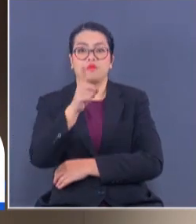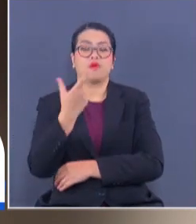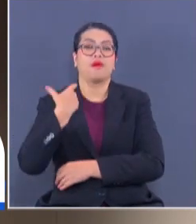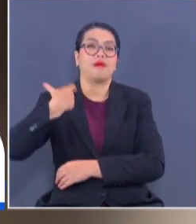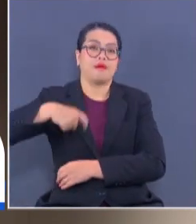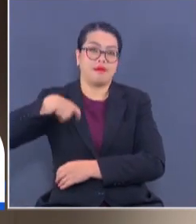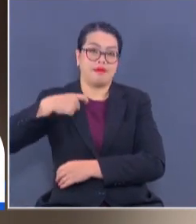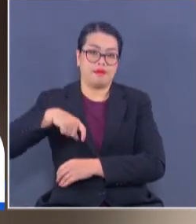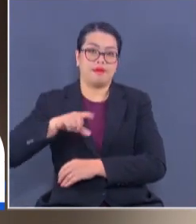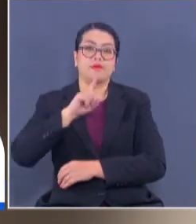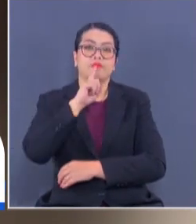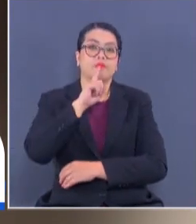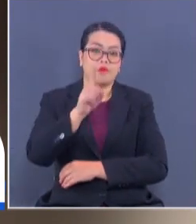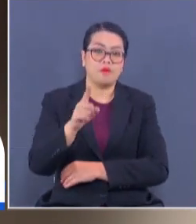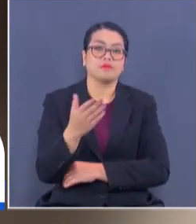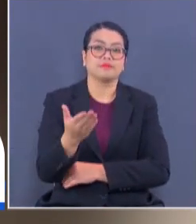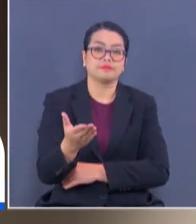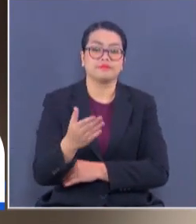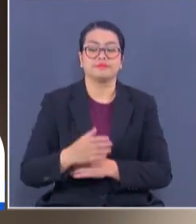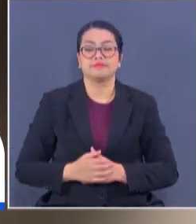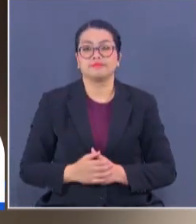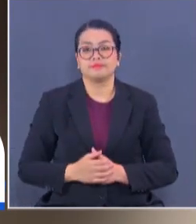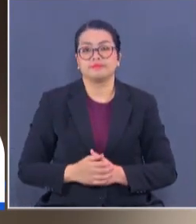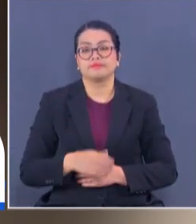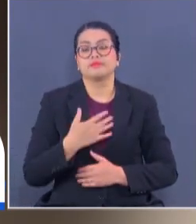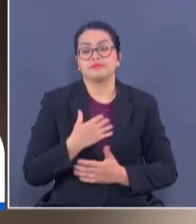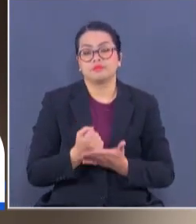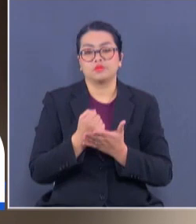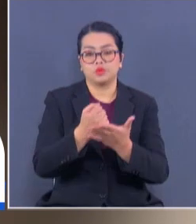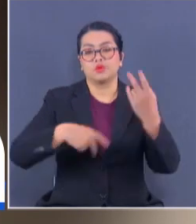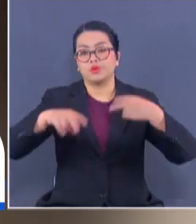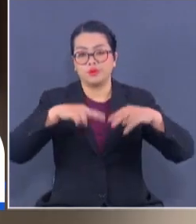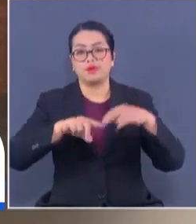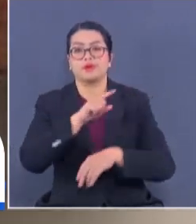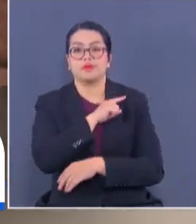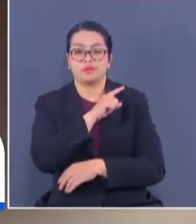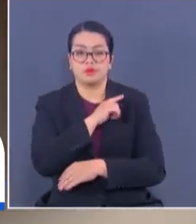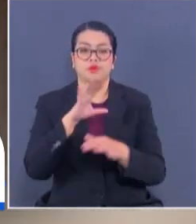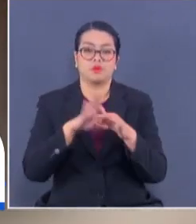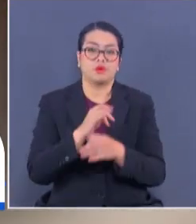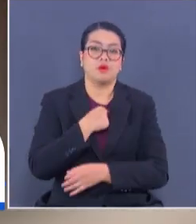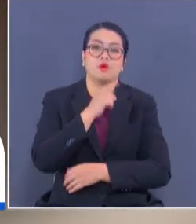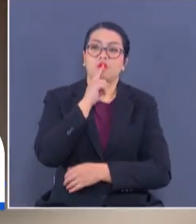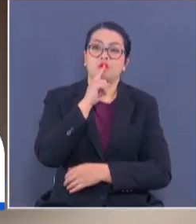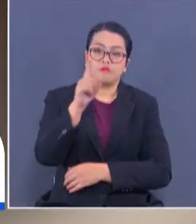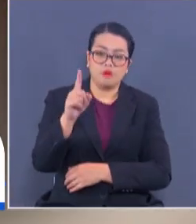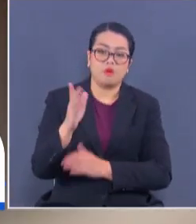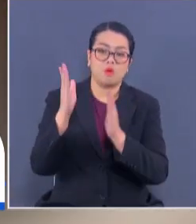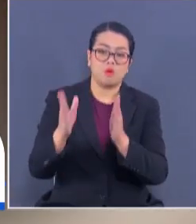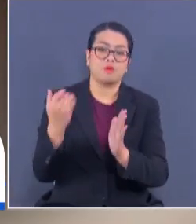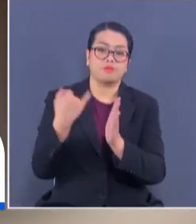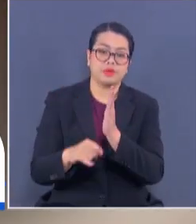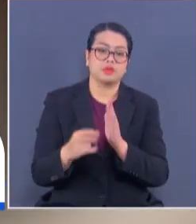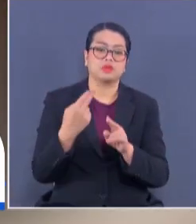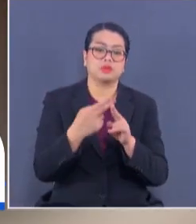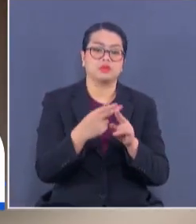ทนายเจนไพศิษฐ์หนึ่งในทนายที่ปรึกษาประจำบริษัทมาช่วยดูแลในเรื่องนี้นะคะเพื่อที่จะดำเนินคดีกับคนทำผิ